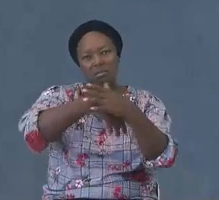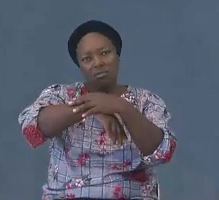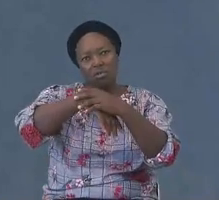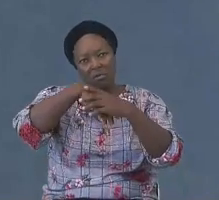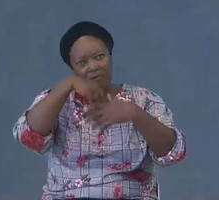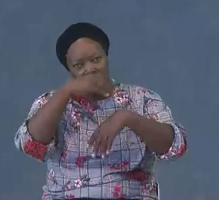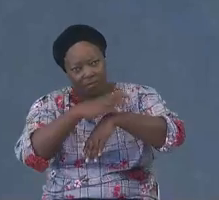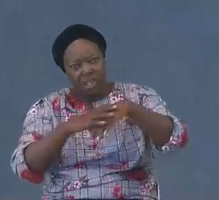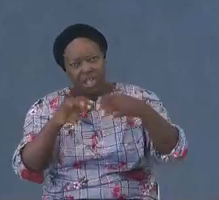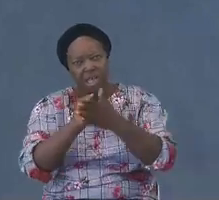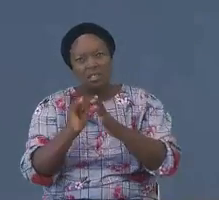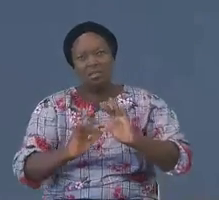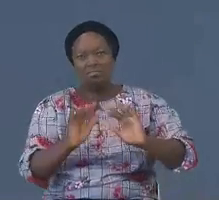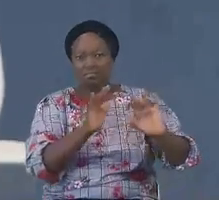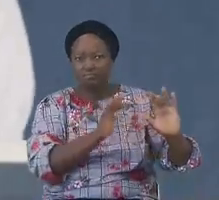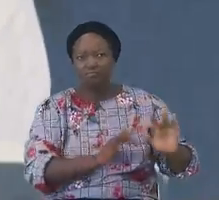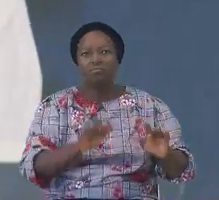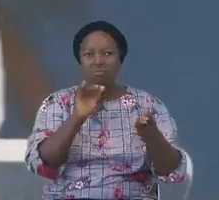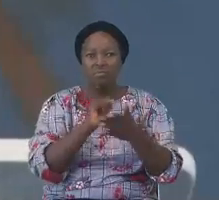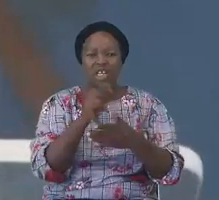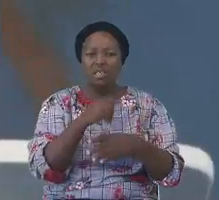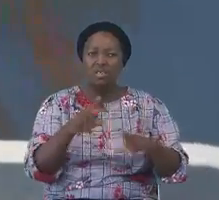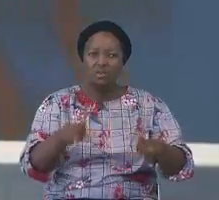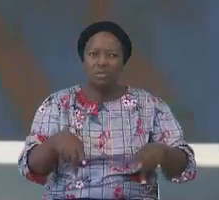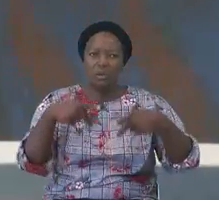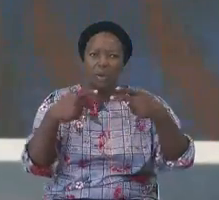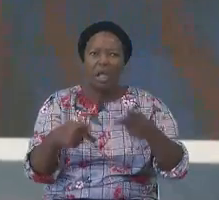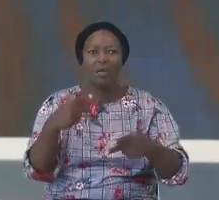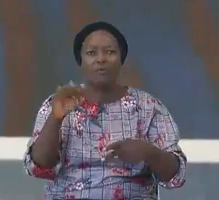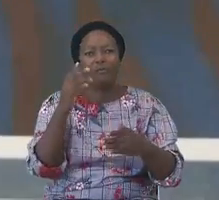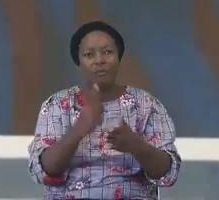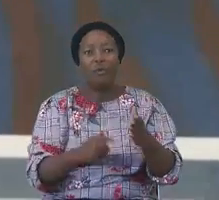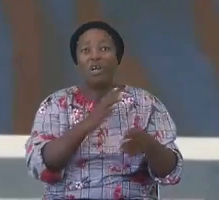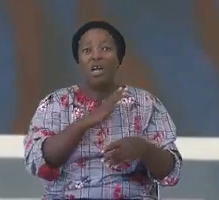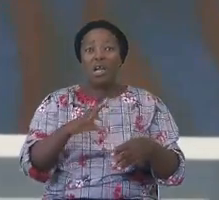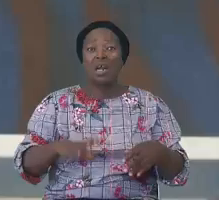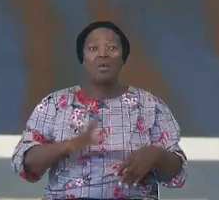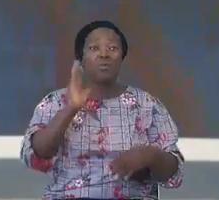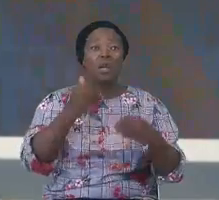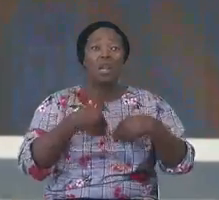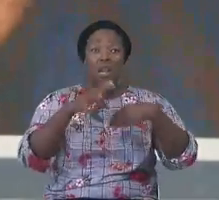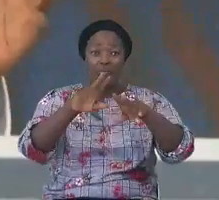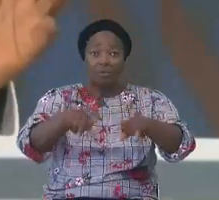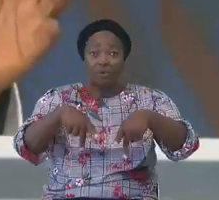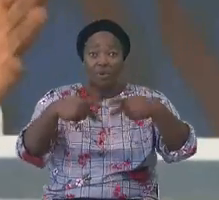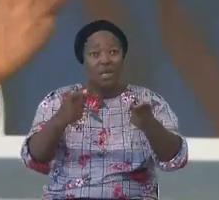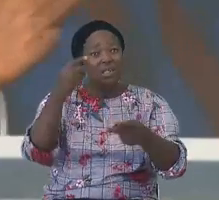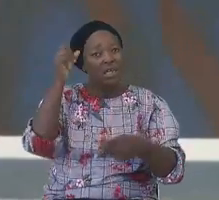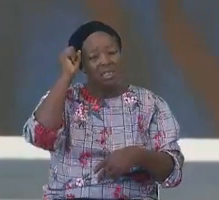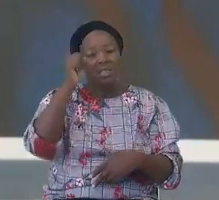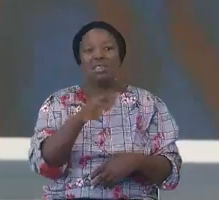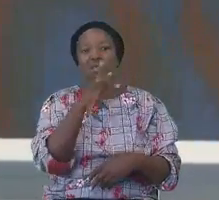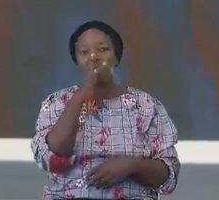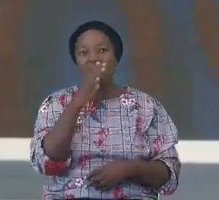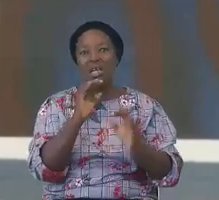Chez lui. Ça, c'est le réconfort. C'est la sympathie, à la